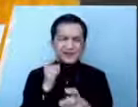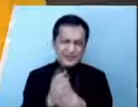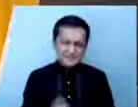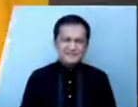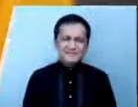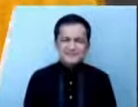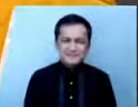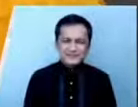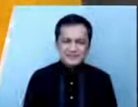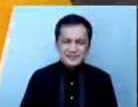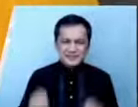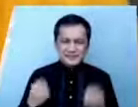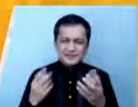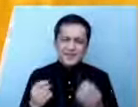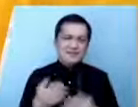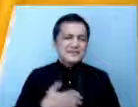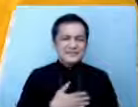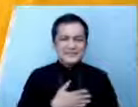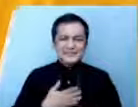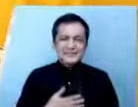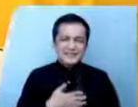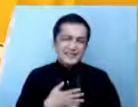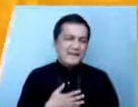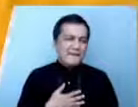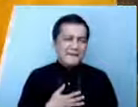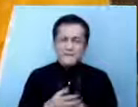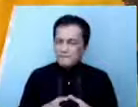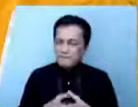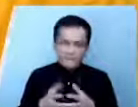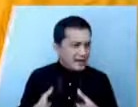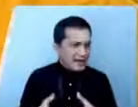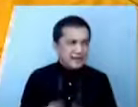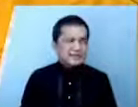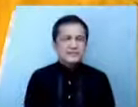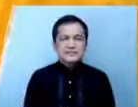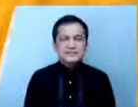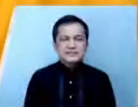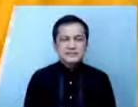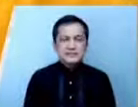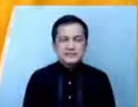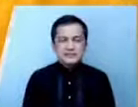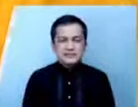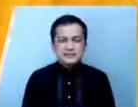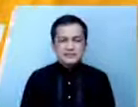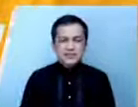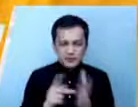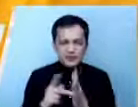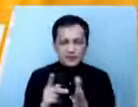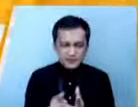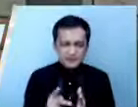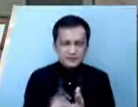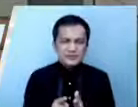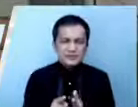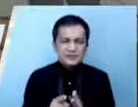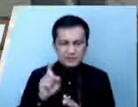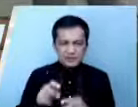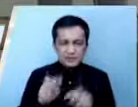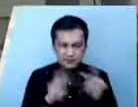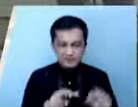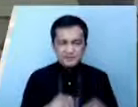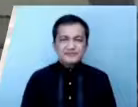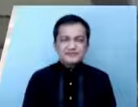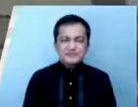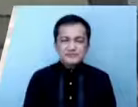lot of fun. Sobra kami nag-enjoy. Sobra. Puro kakulitan, kaya dapat panoorin niyo. Hindi